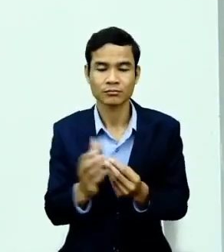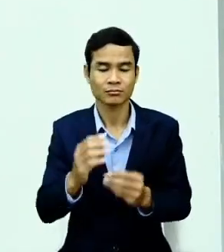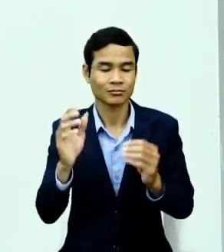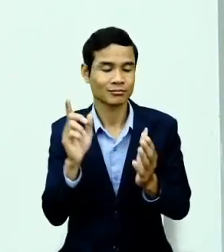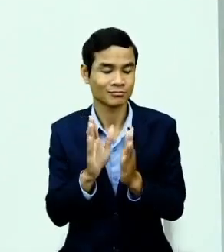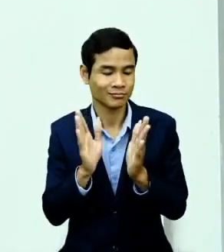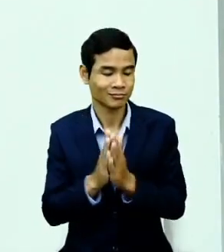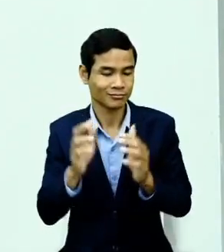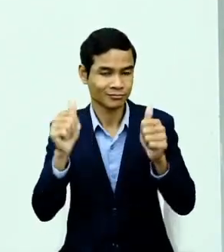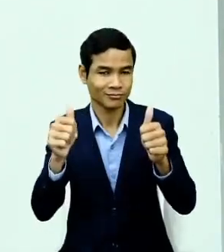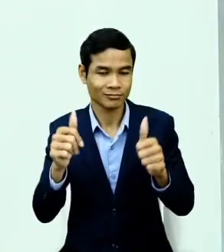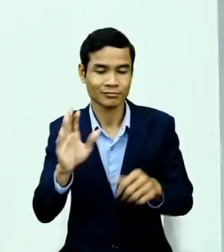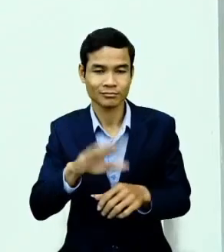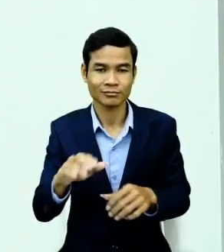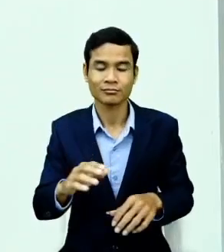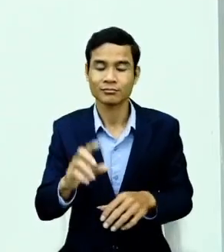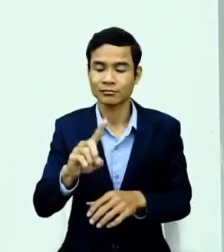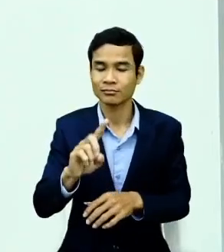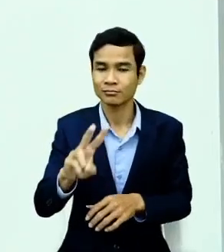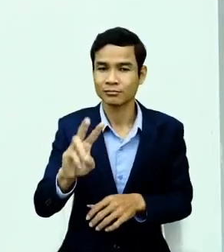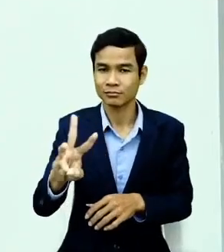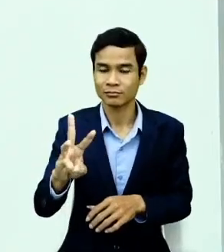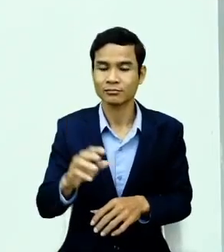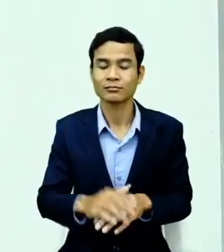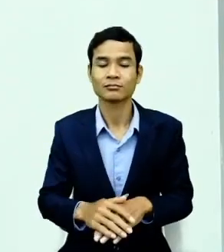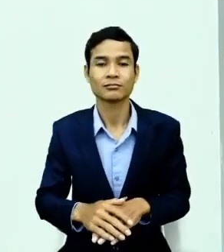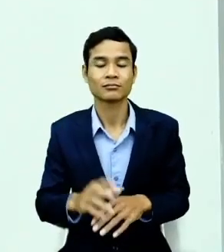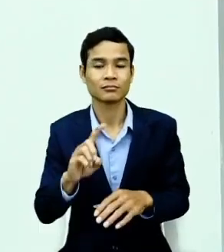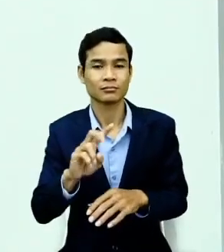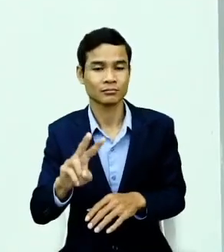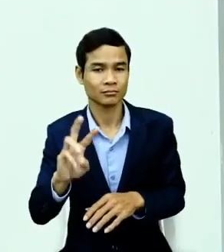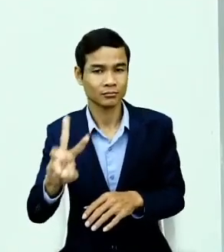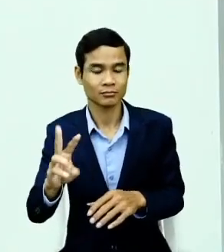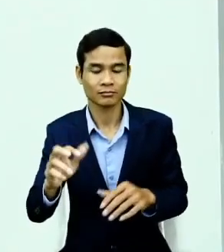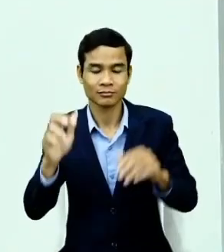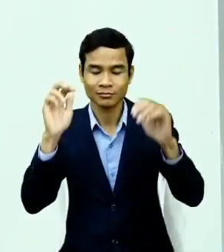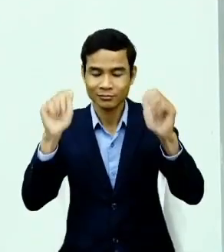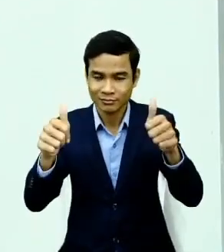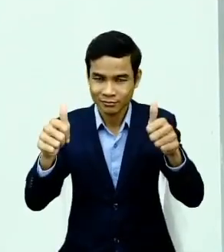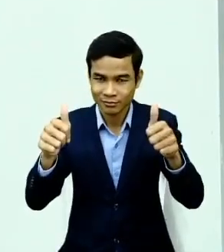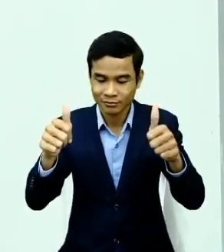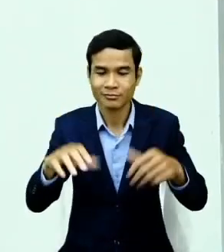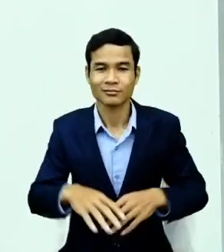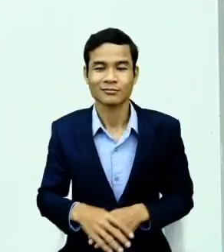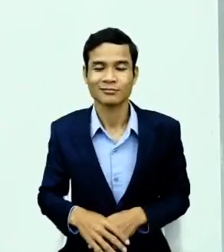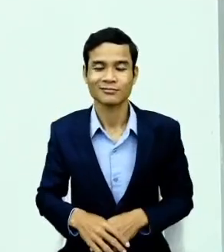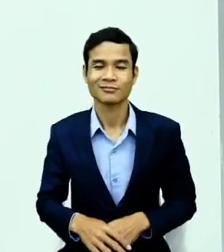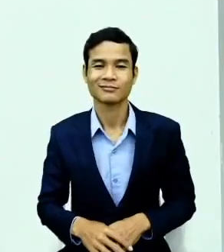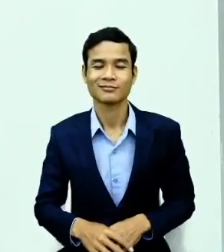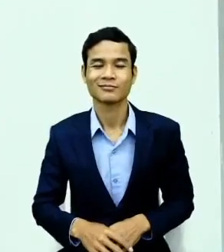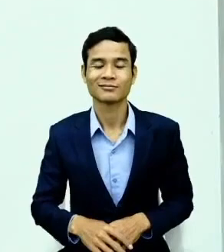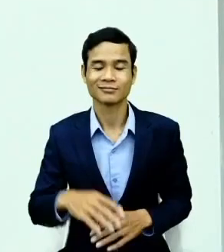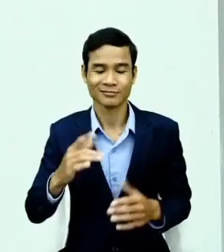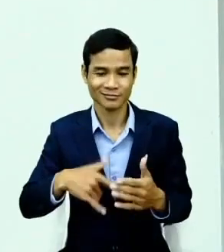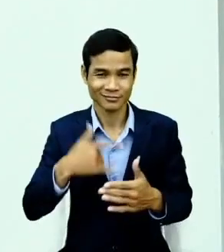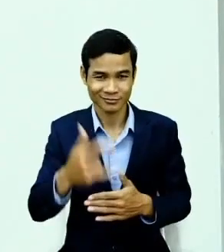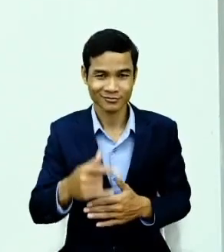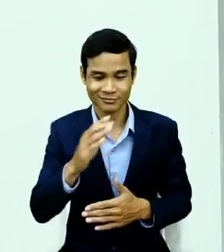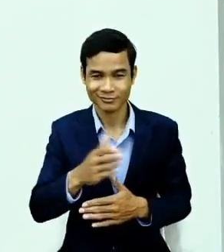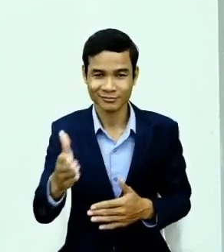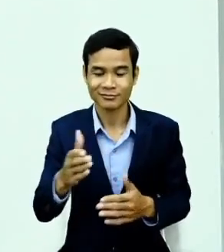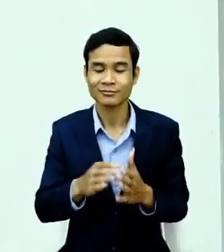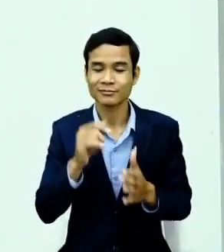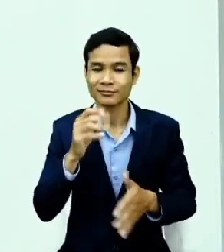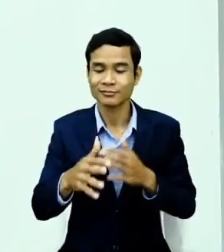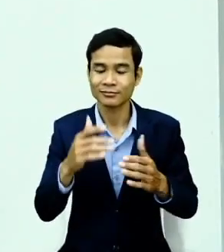khu này mười mở con. Chà mũi tí bấy. Mũi, tí, bấy. Ơ chà. Chà bên tôi bị con án. Tam